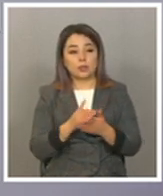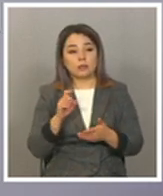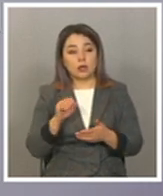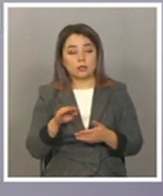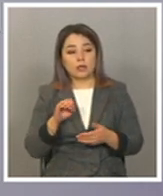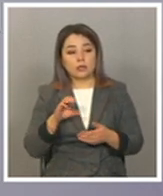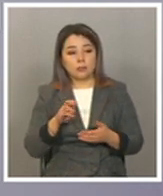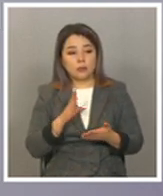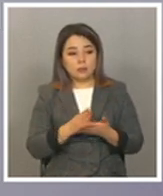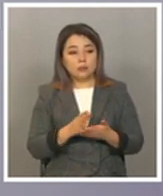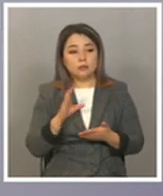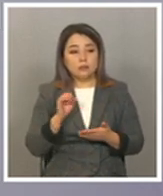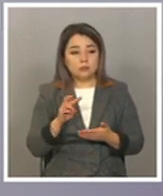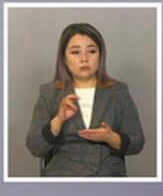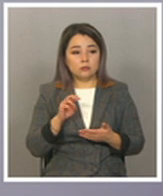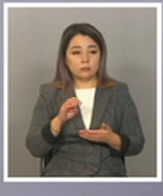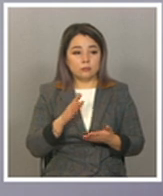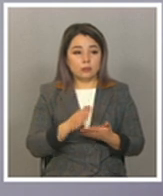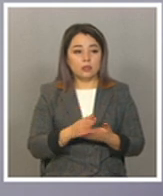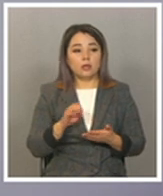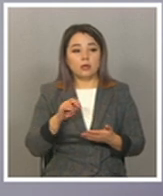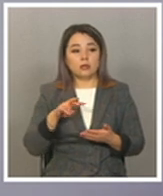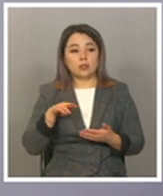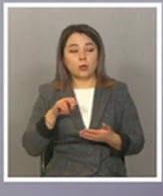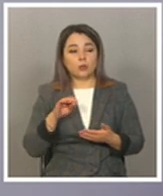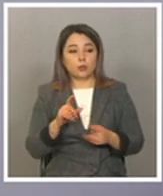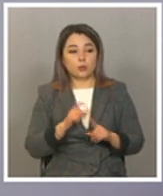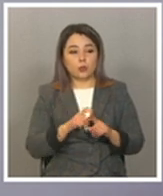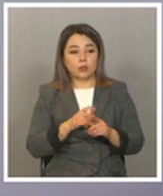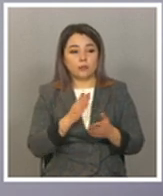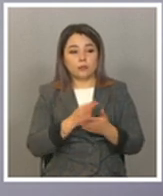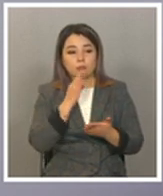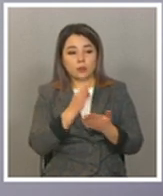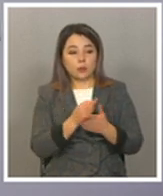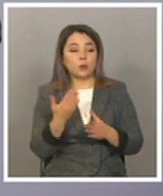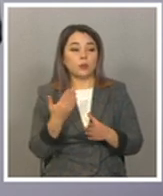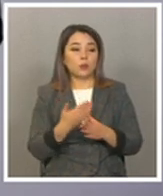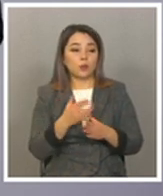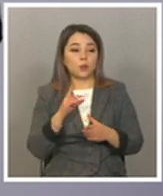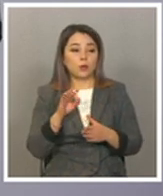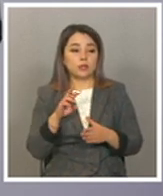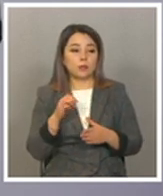есім, сан есім, еліктеуіш сөздер көсемше.